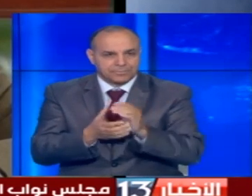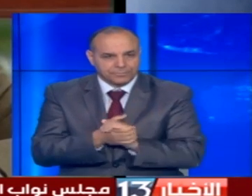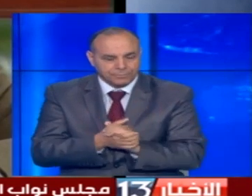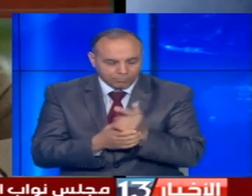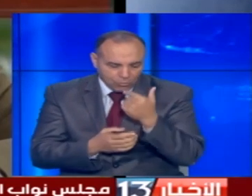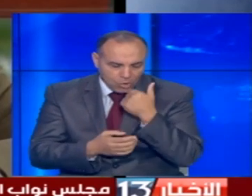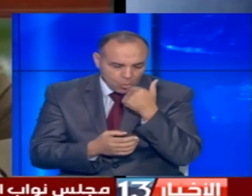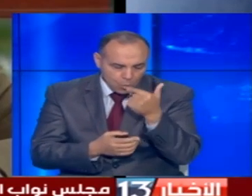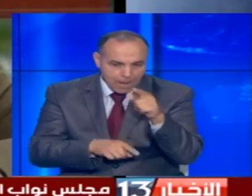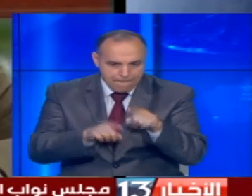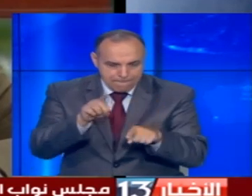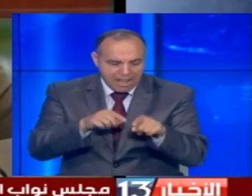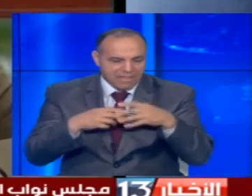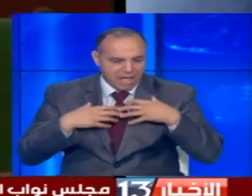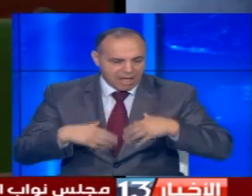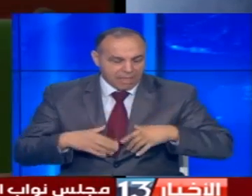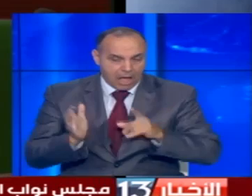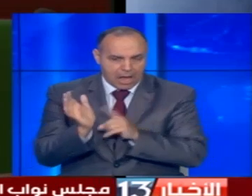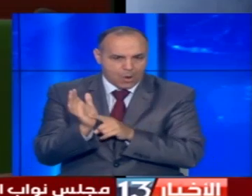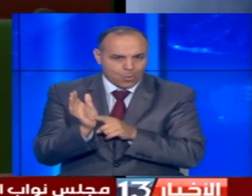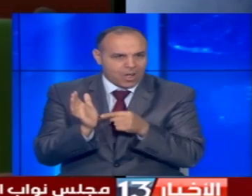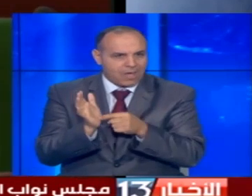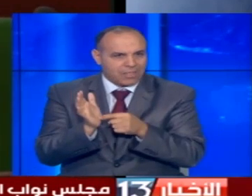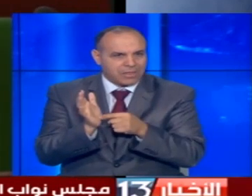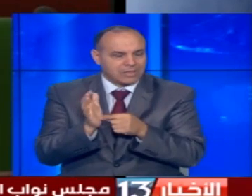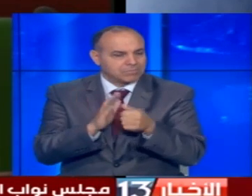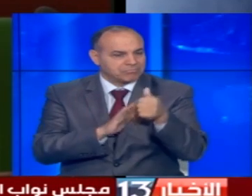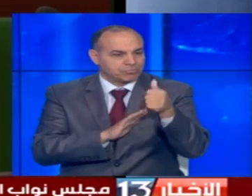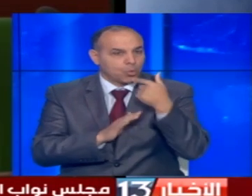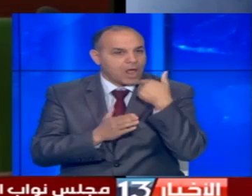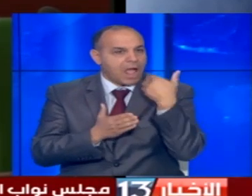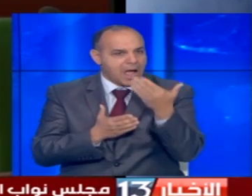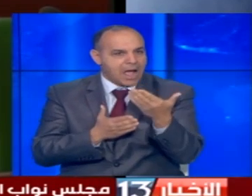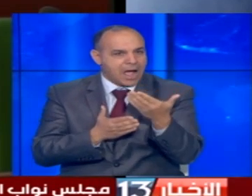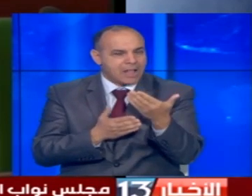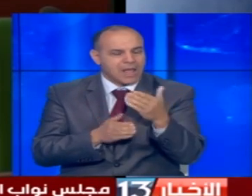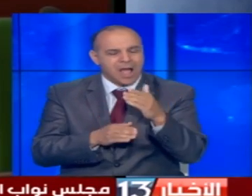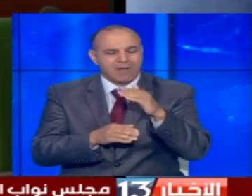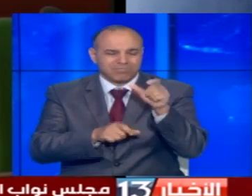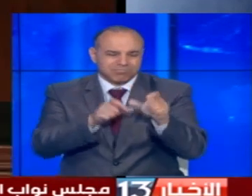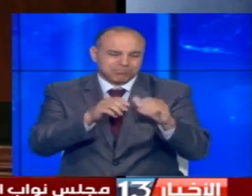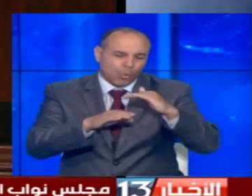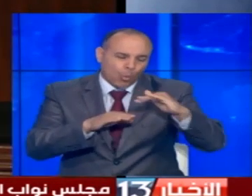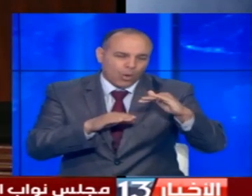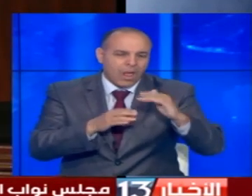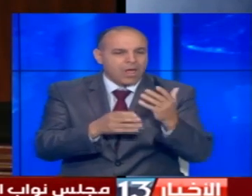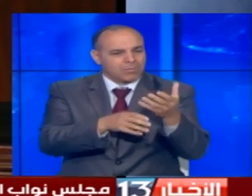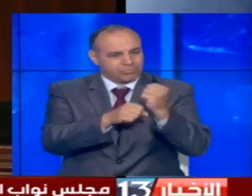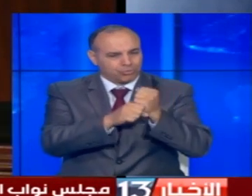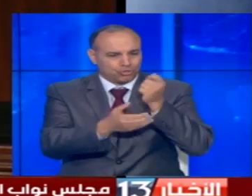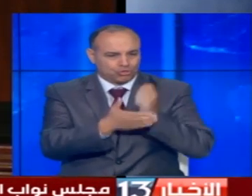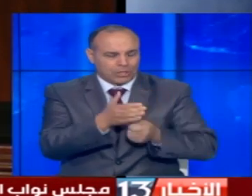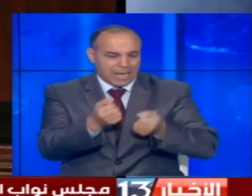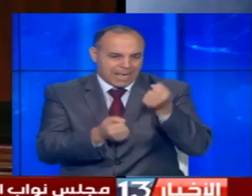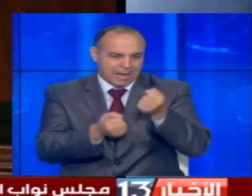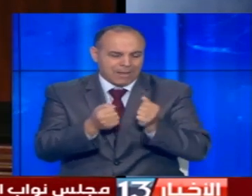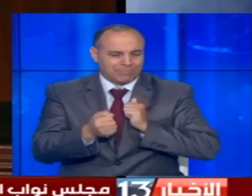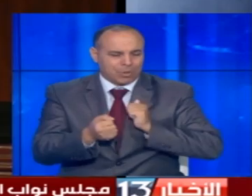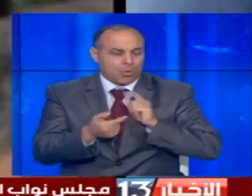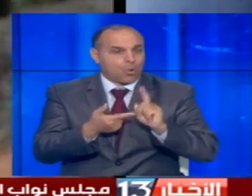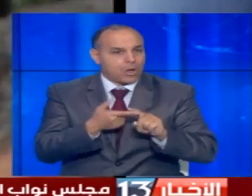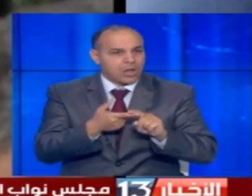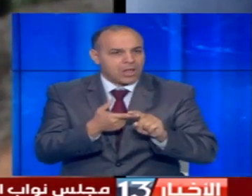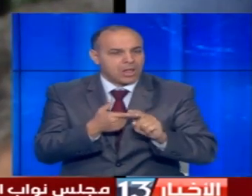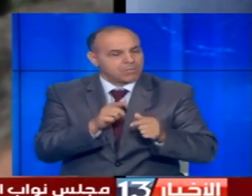وقد وصف بعض النواب هذا القانون بالامتياز الذي يمنح لطبقه الوسطى لتسير حصولها على وسيله نقل خاصه